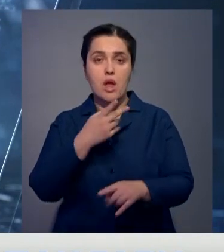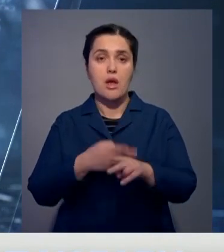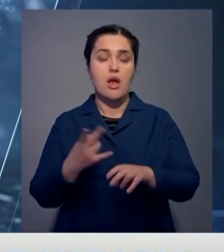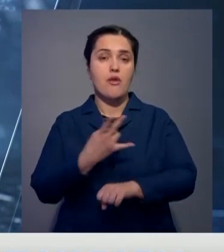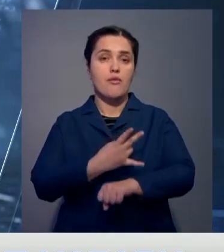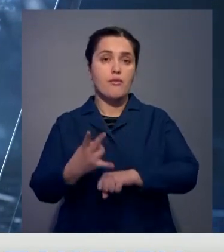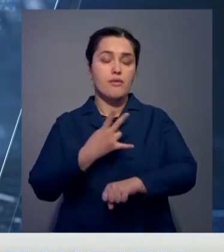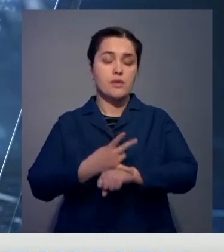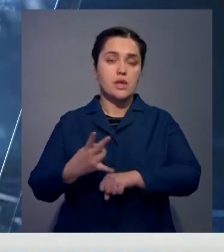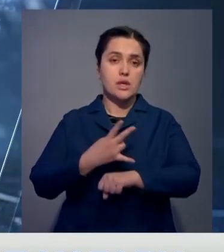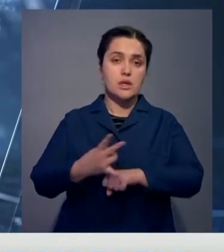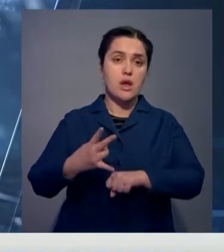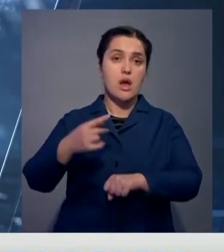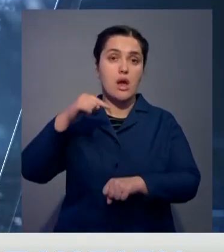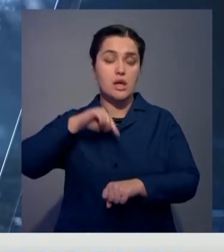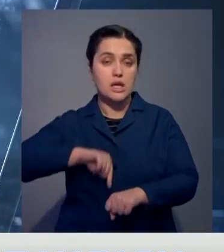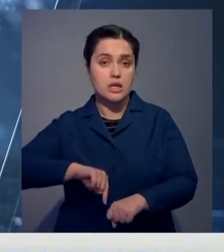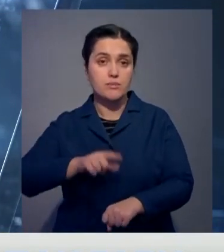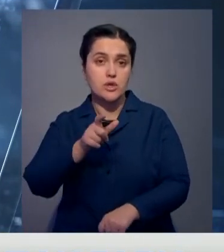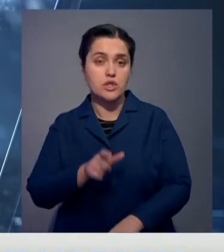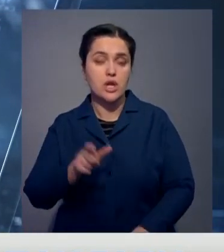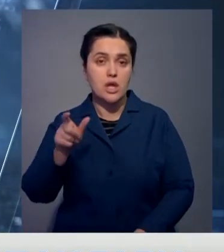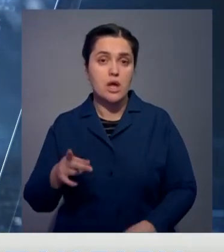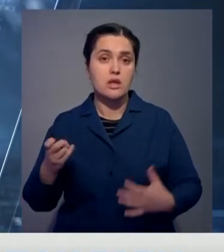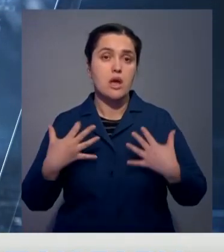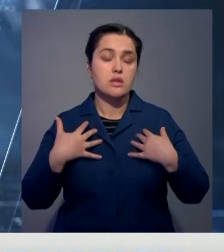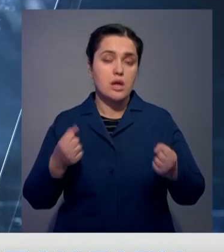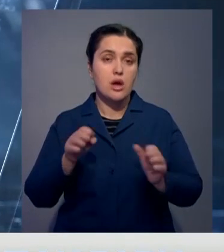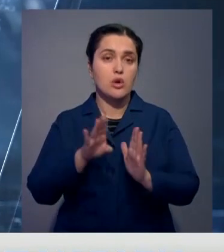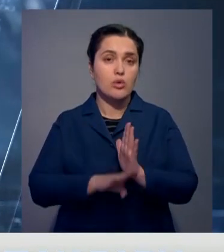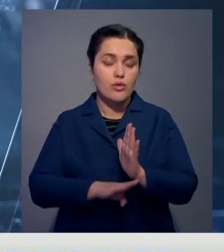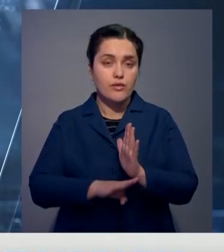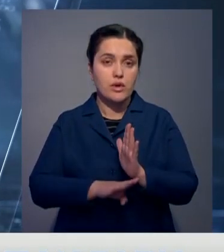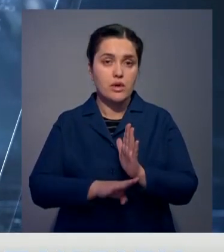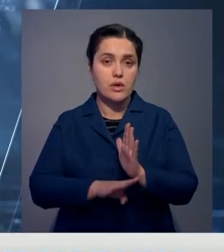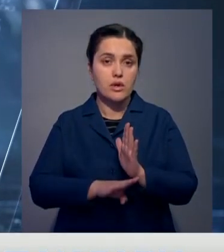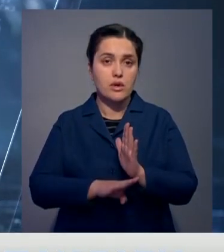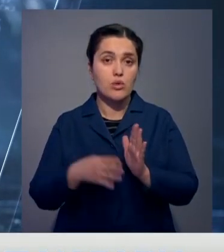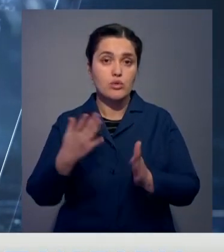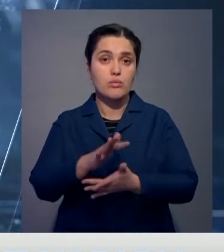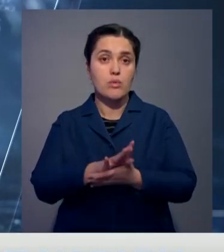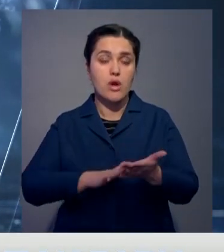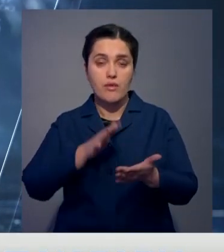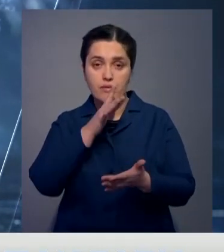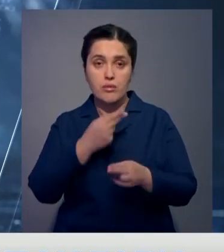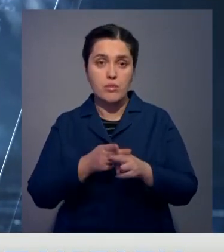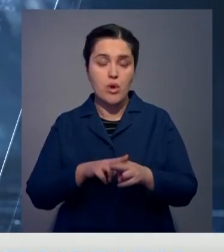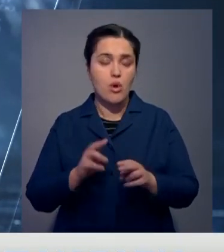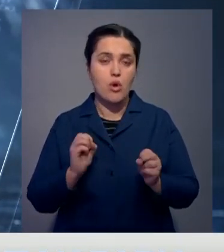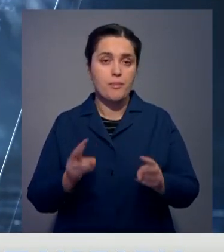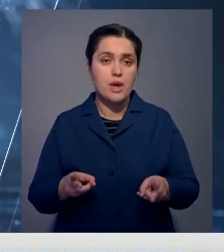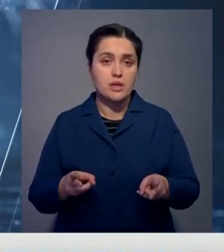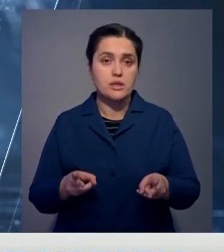на организм человека, на здоровье в течение продолжительного времени. И это наиболее опасно.